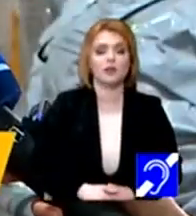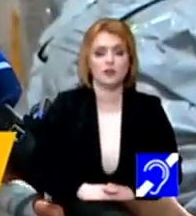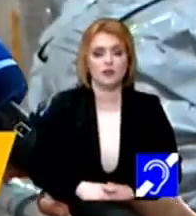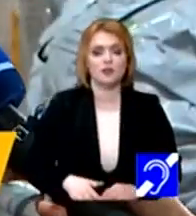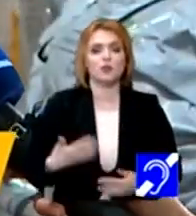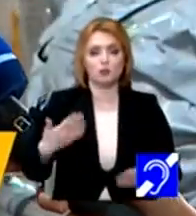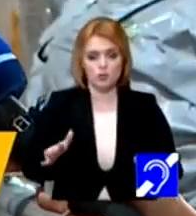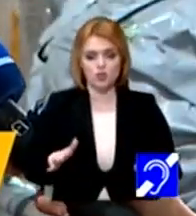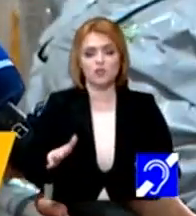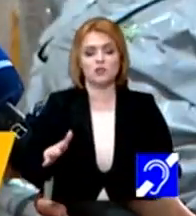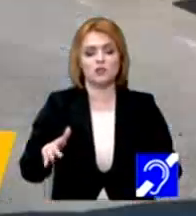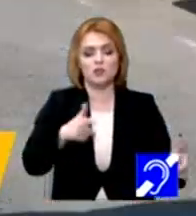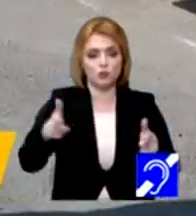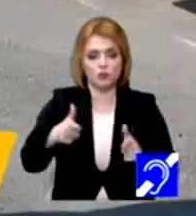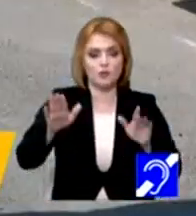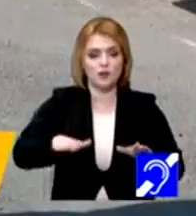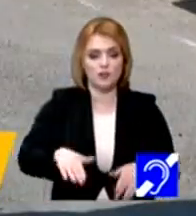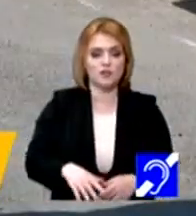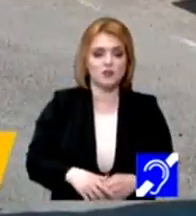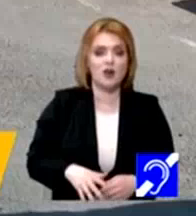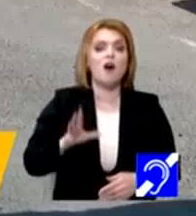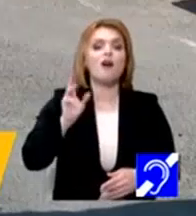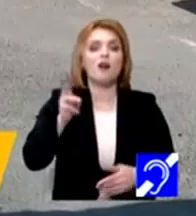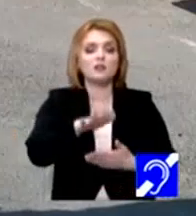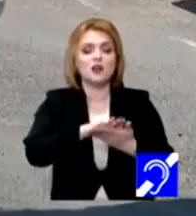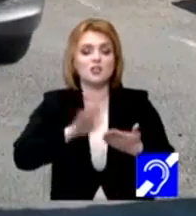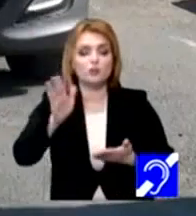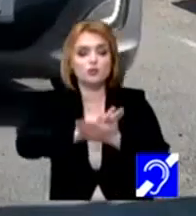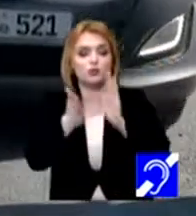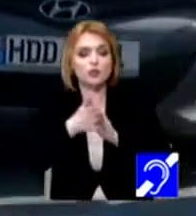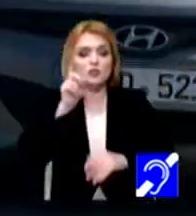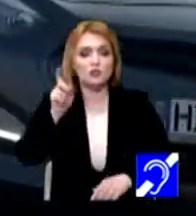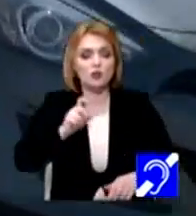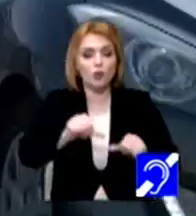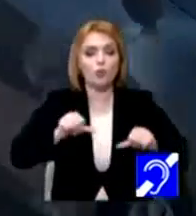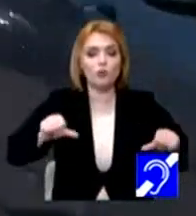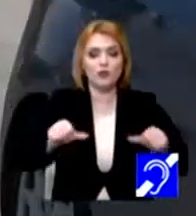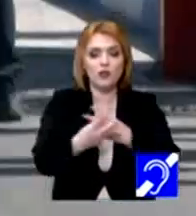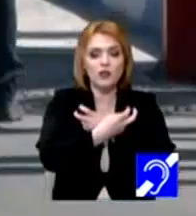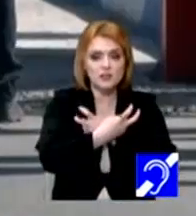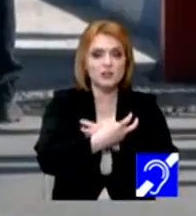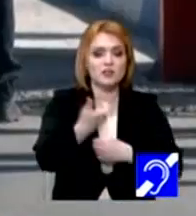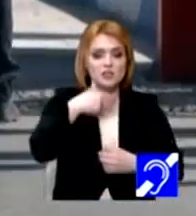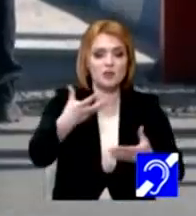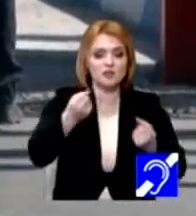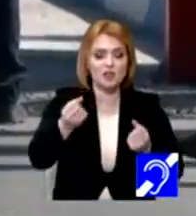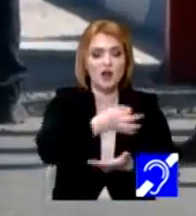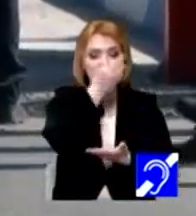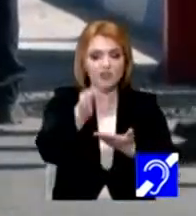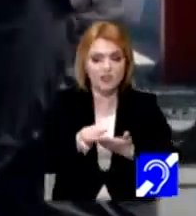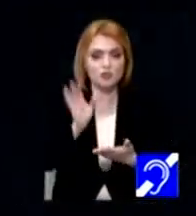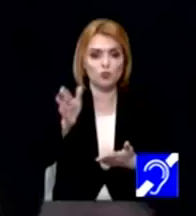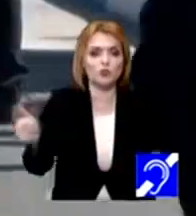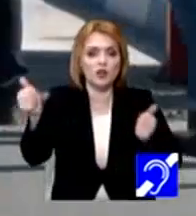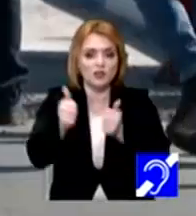și trimise către centrele de plasament. În funcție de cum va evolua situația în Ucraina, guvernul Elveției se angajează să fie alături de cetățenii